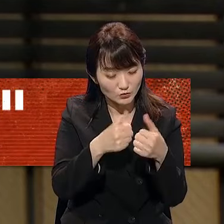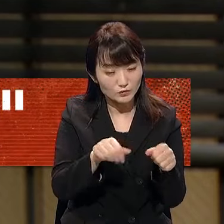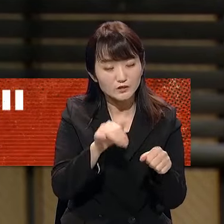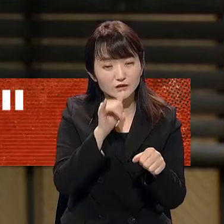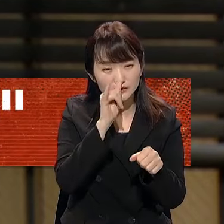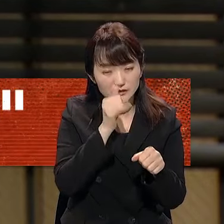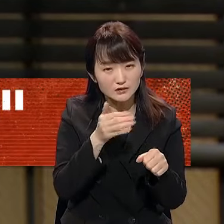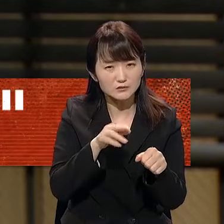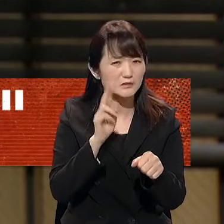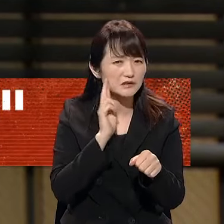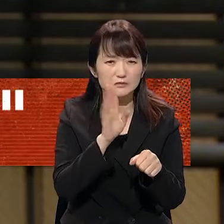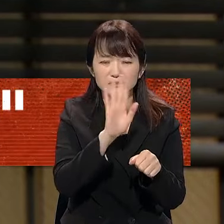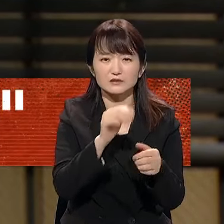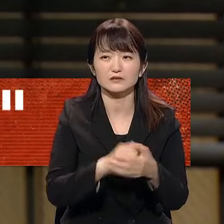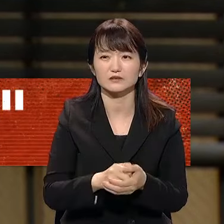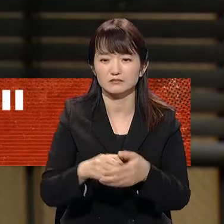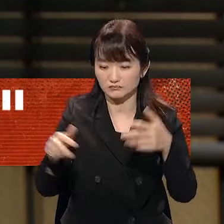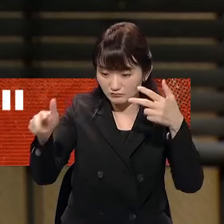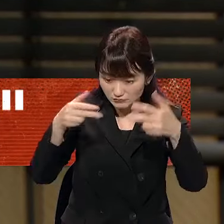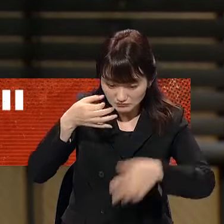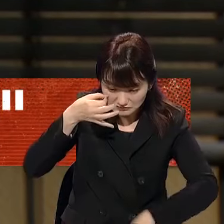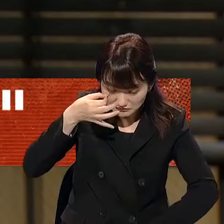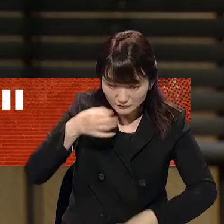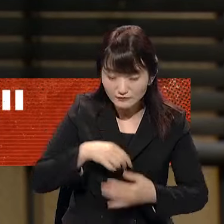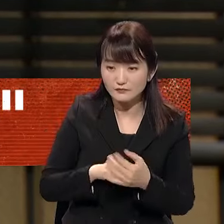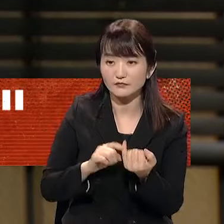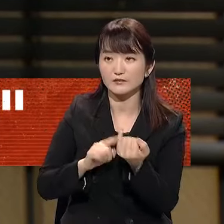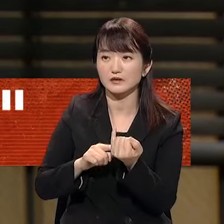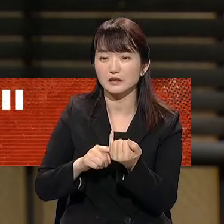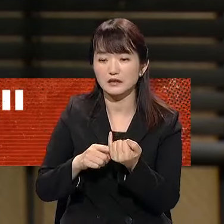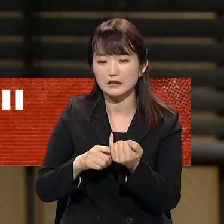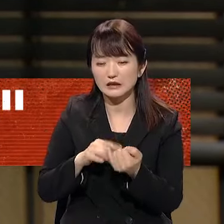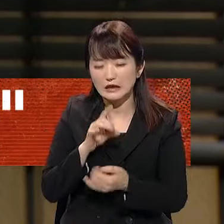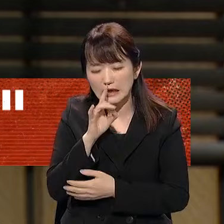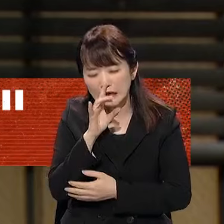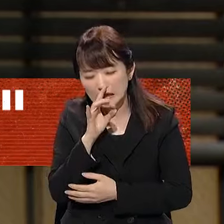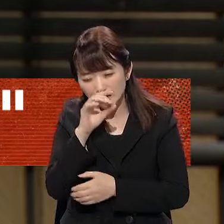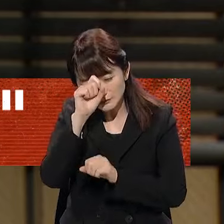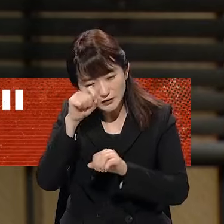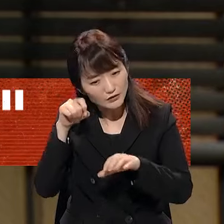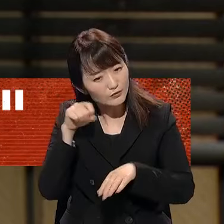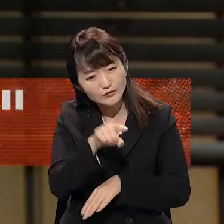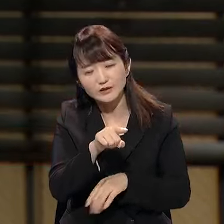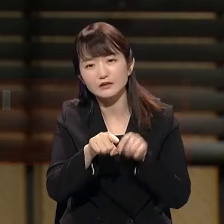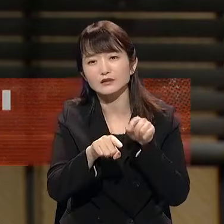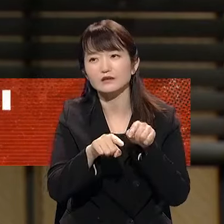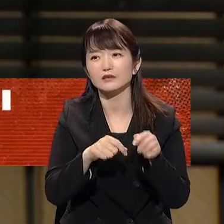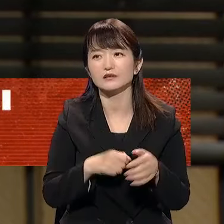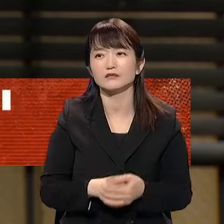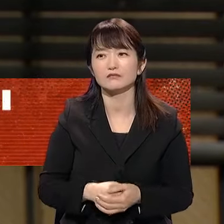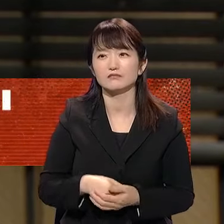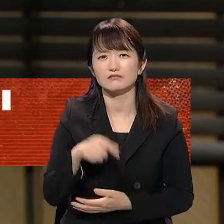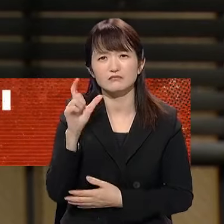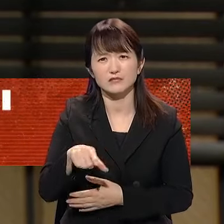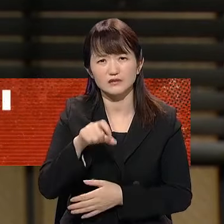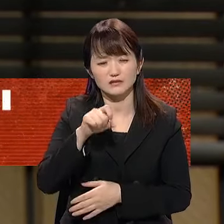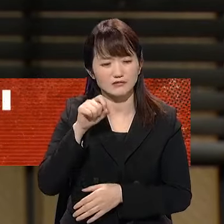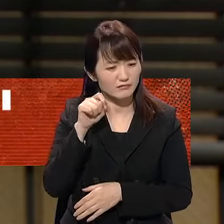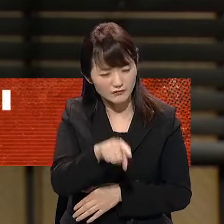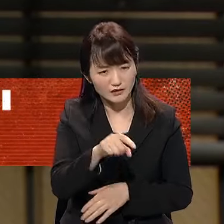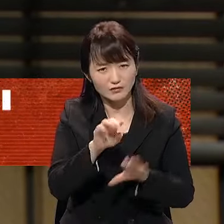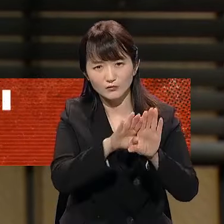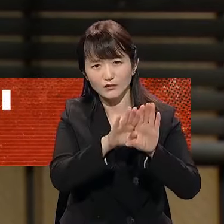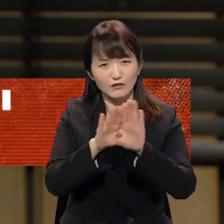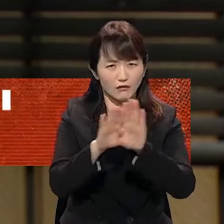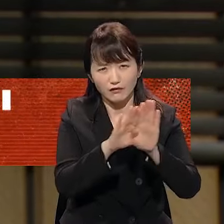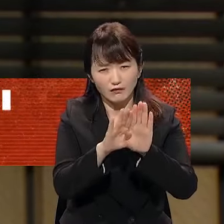합니다 그리고 해당 CCTV 보니까 뭐 이분은 살살 찼다고 하는데 이게 얼마나 세게 찼으면 문자이 흔들릴 정도로 세게